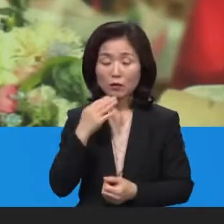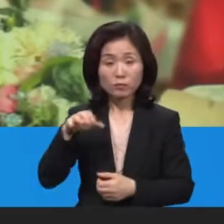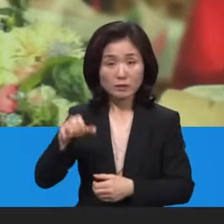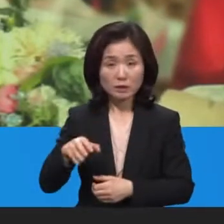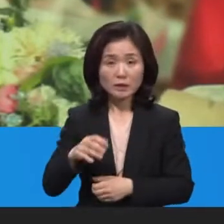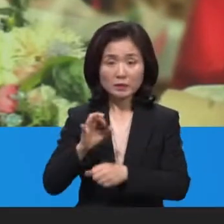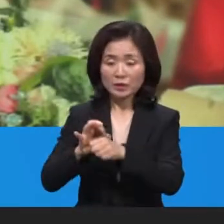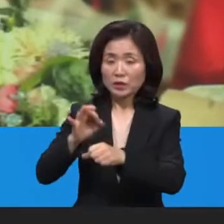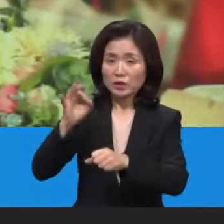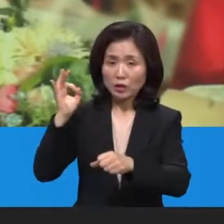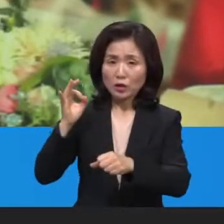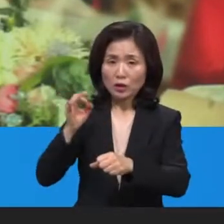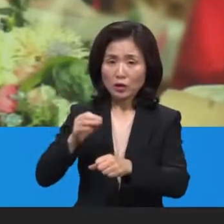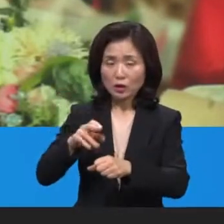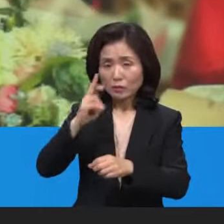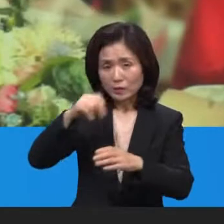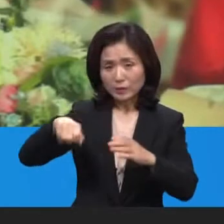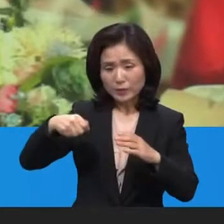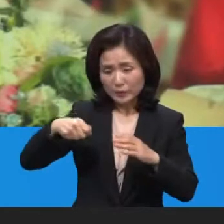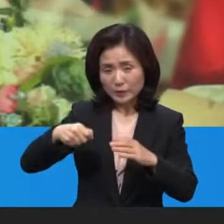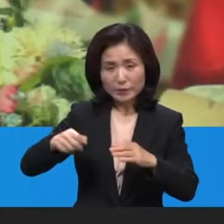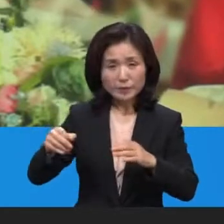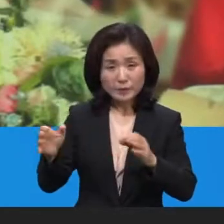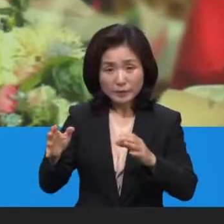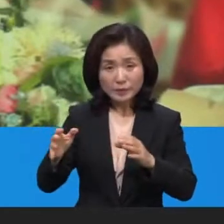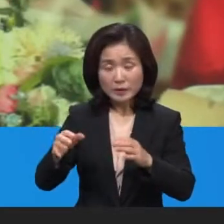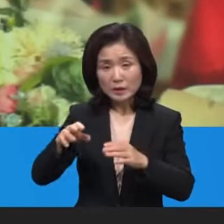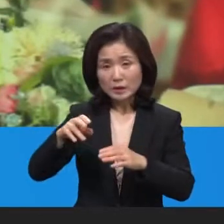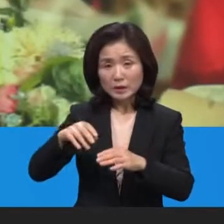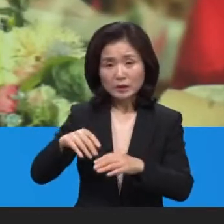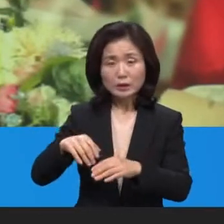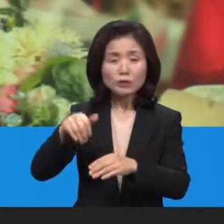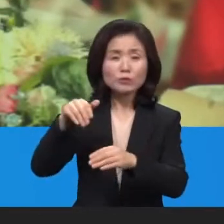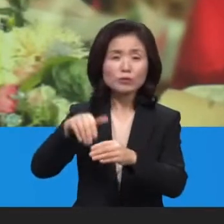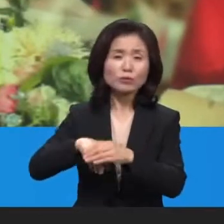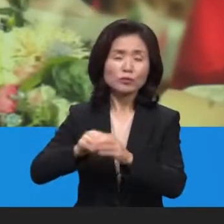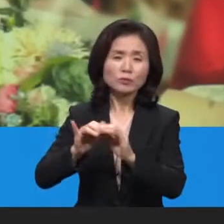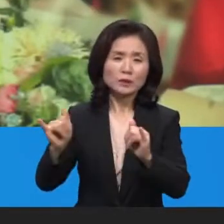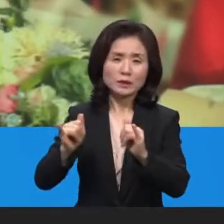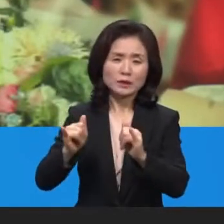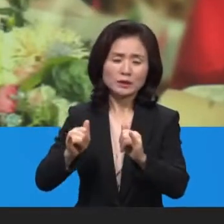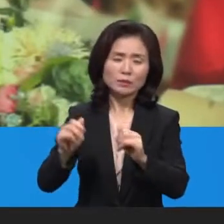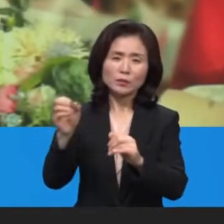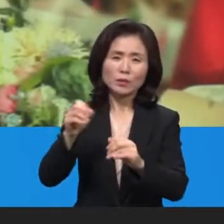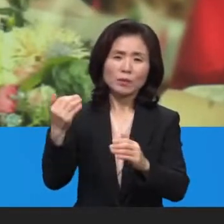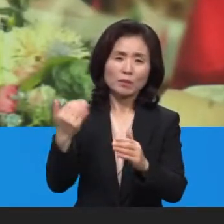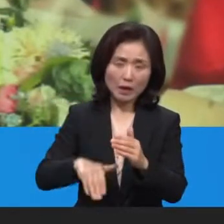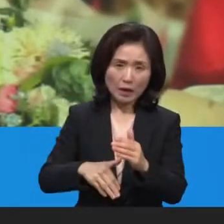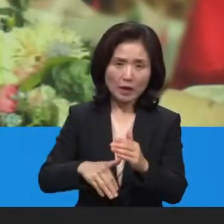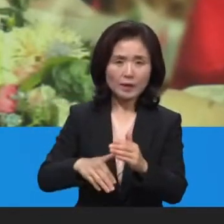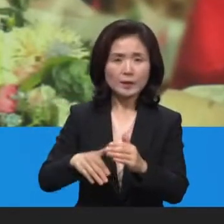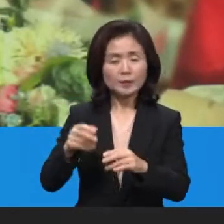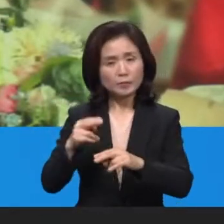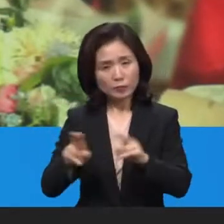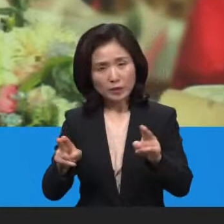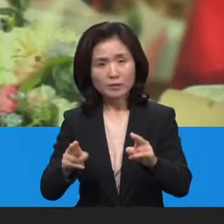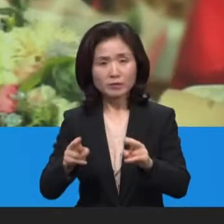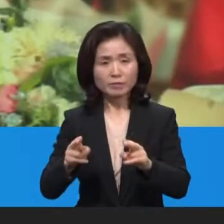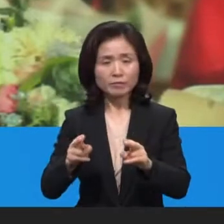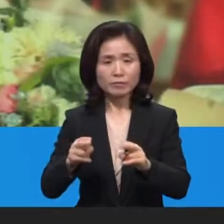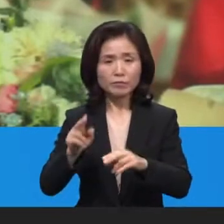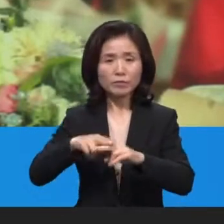10년전 무상급식 주민투표 불발에 책임을 지고 중도 사퇴 햇던 오세훈 전 시장의 3선 고지에